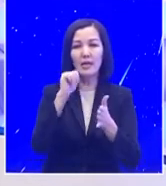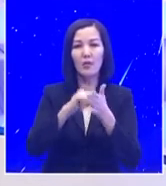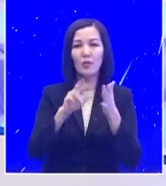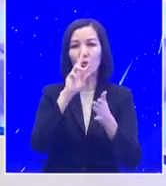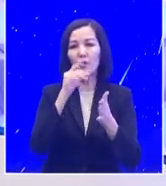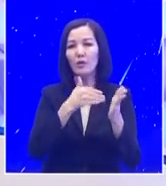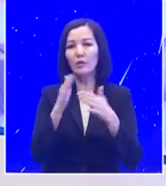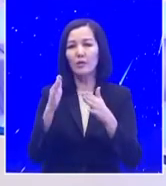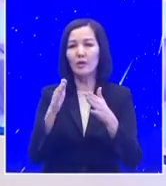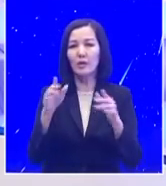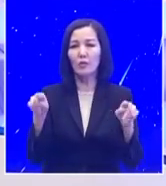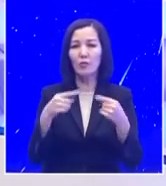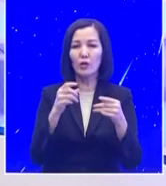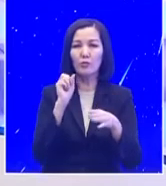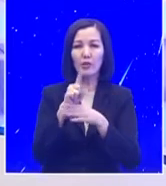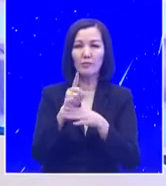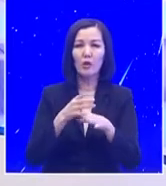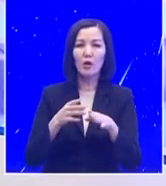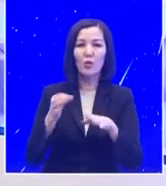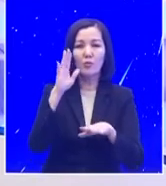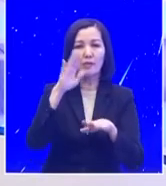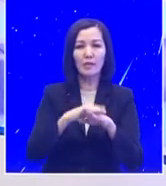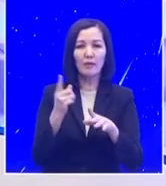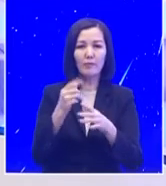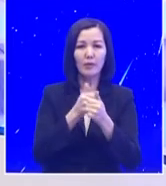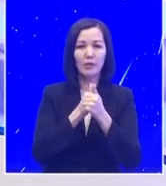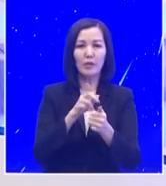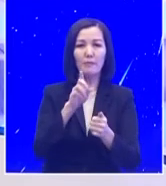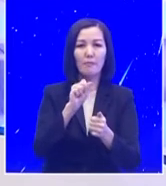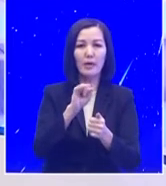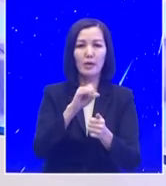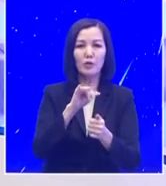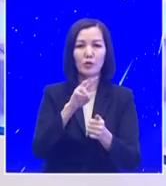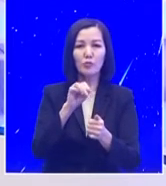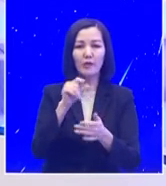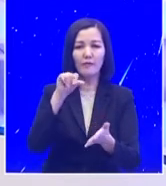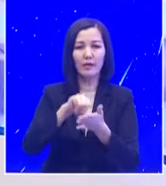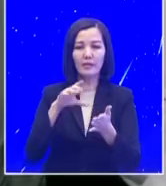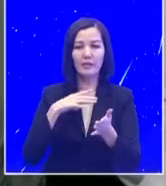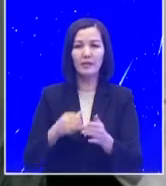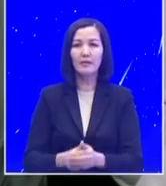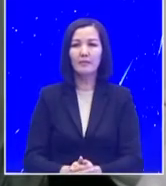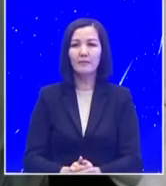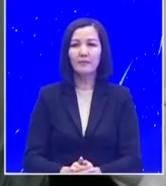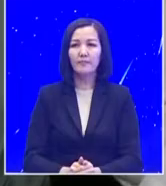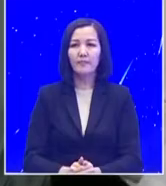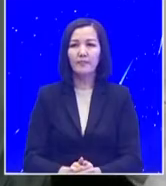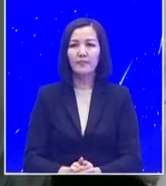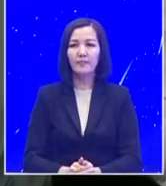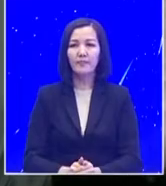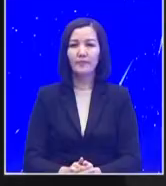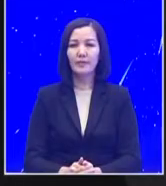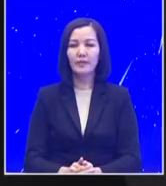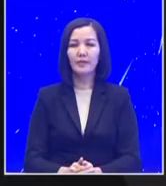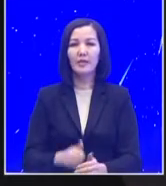тізіліп, оңалту тапсырылды. Жиынға облыс әкімінің орынбасары Батыржан Байжұманов қатысты.